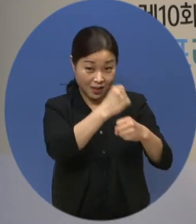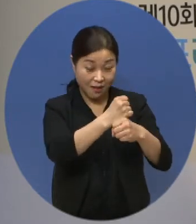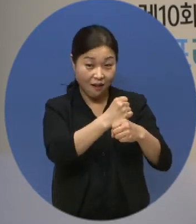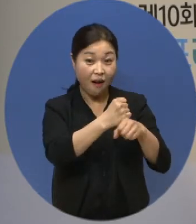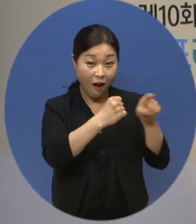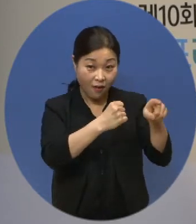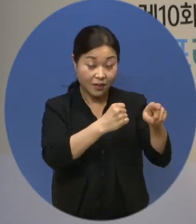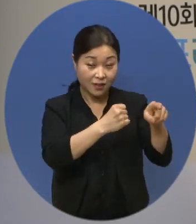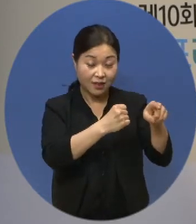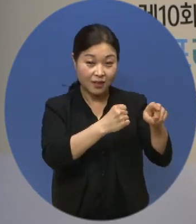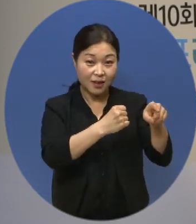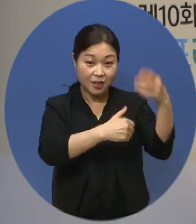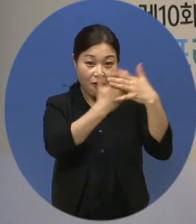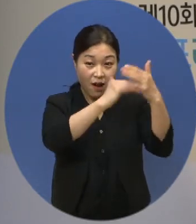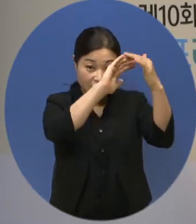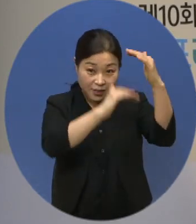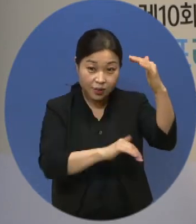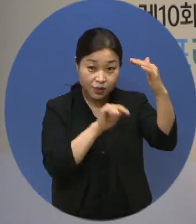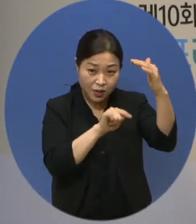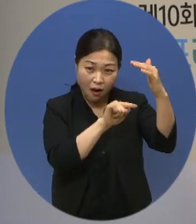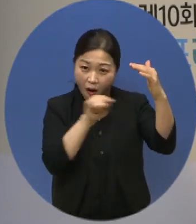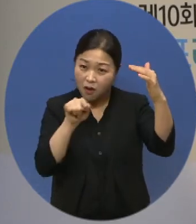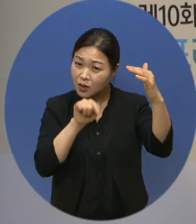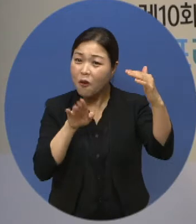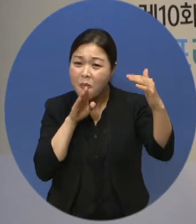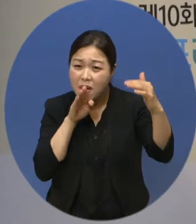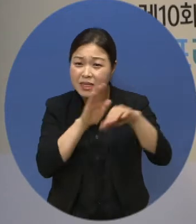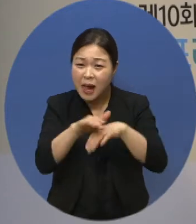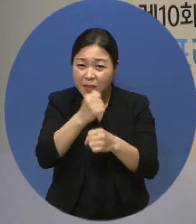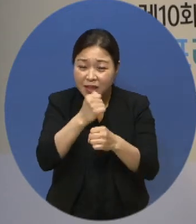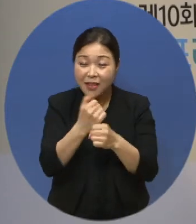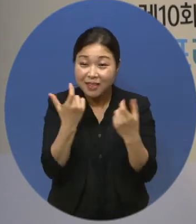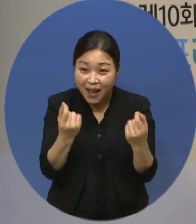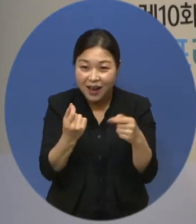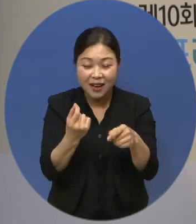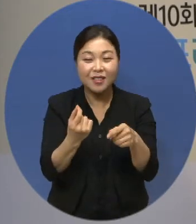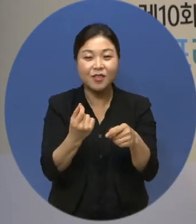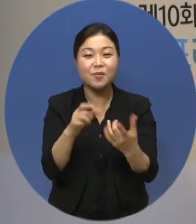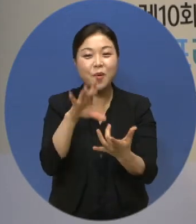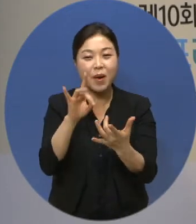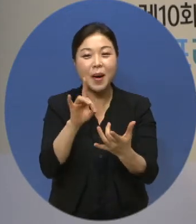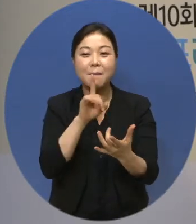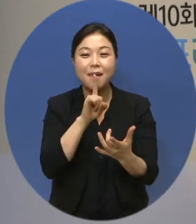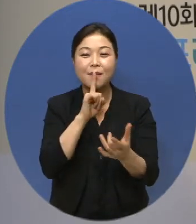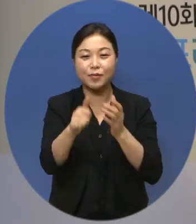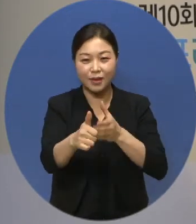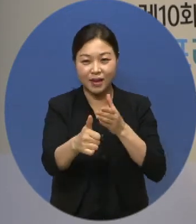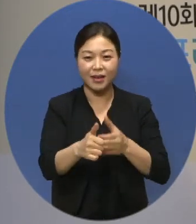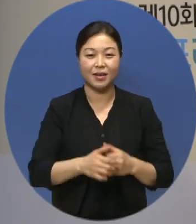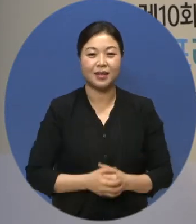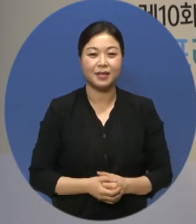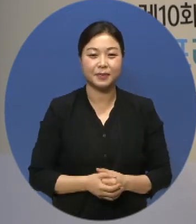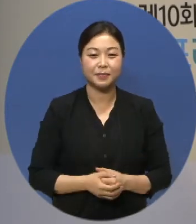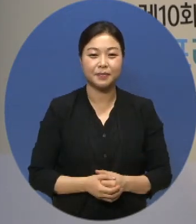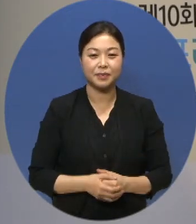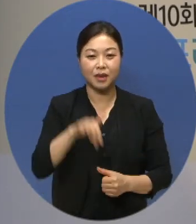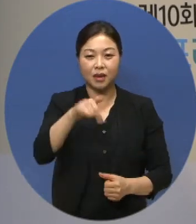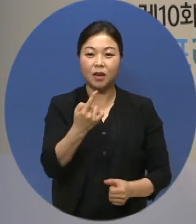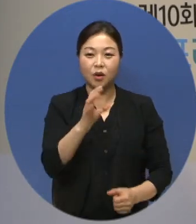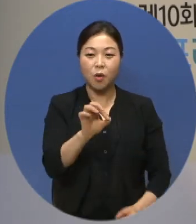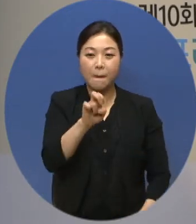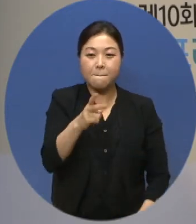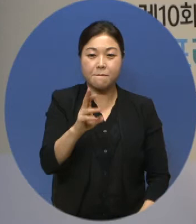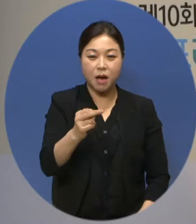어떤 게 명장면인지 좀 꼽아주시는 것도 좀 의미가 있을 것 같아요. 그래서 박 감독님의 우리